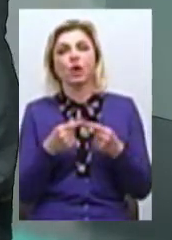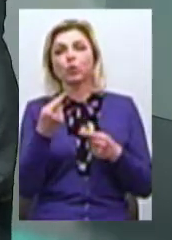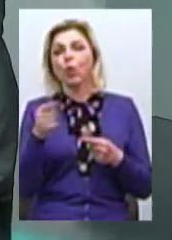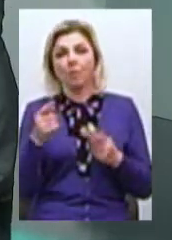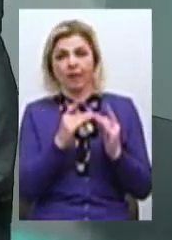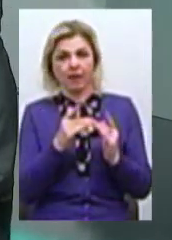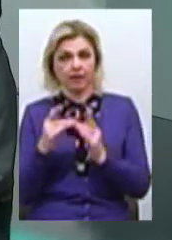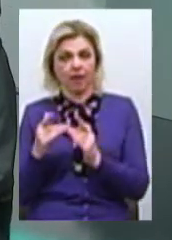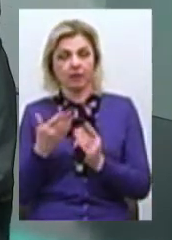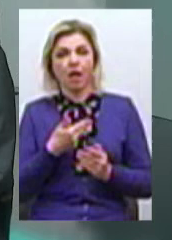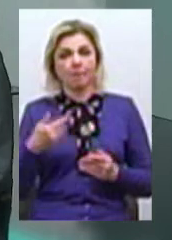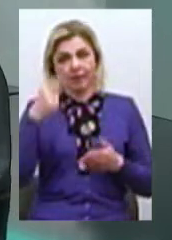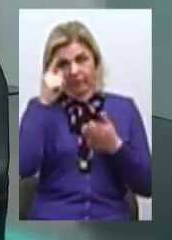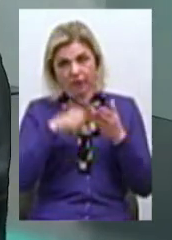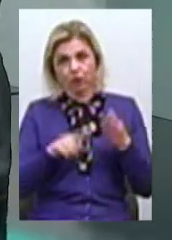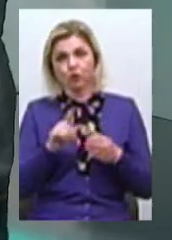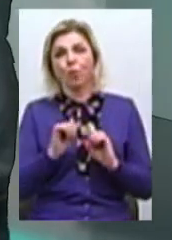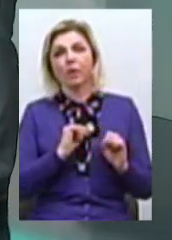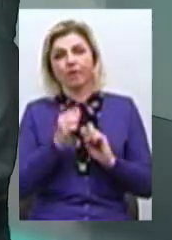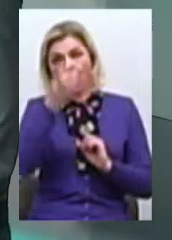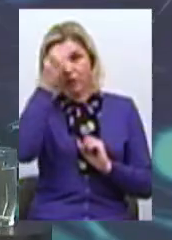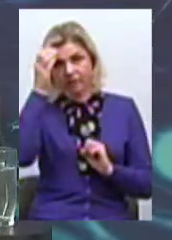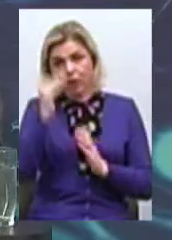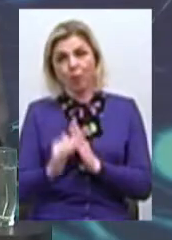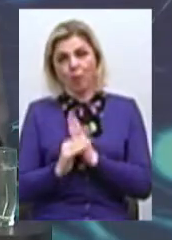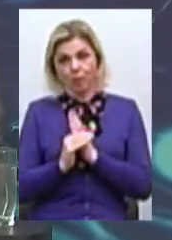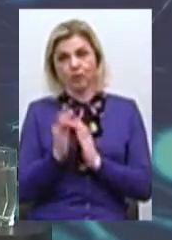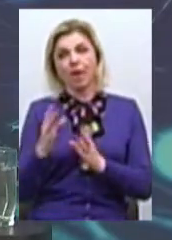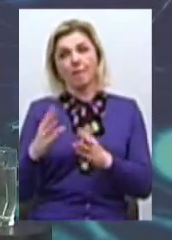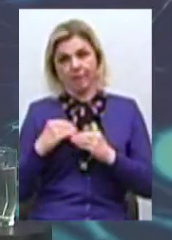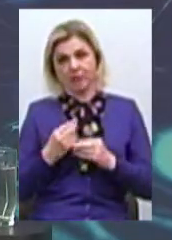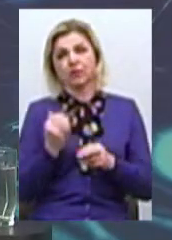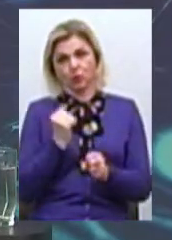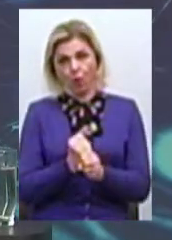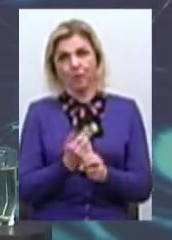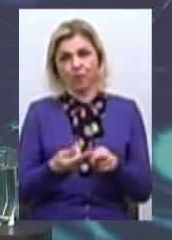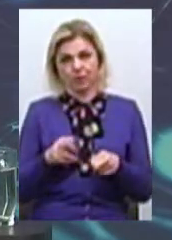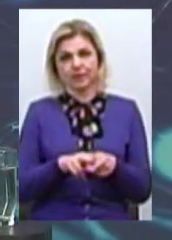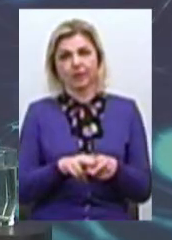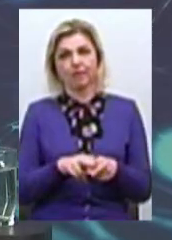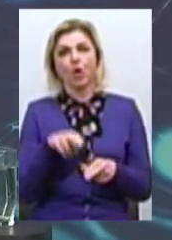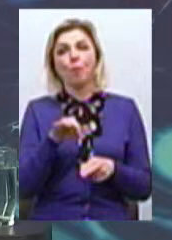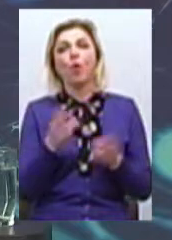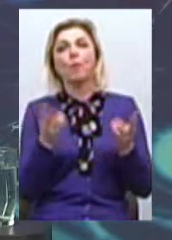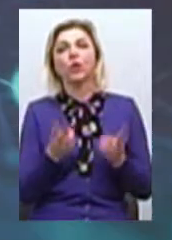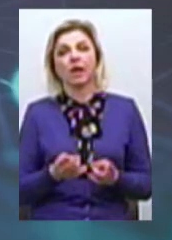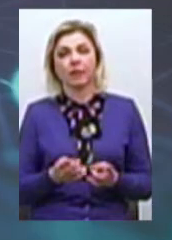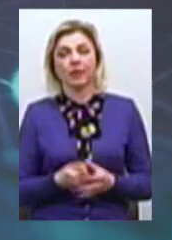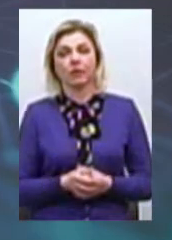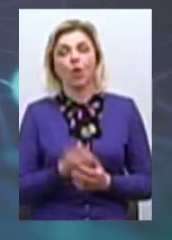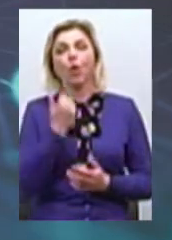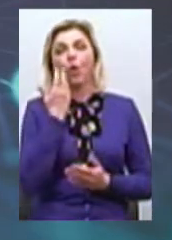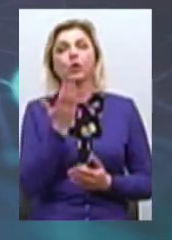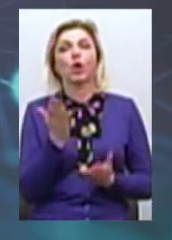що управління освіти допоможе нам в цьому, і ми разом це зробимо. Тобто по потребі. Коли орієнтовно